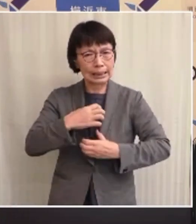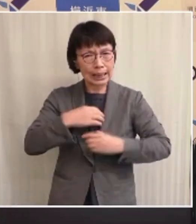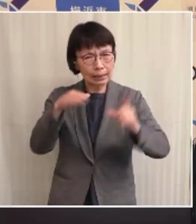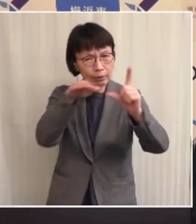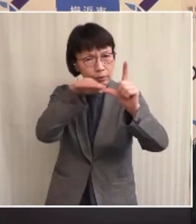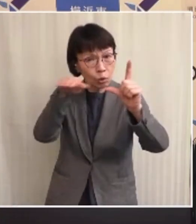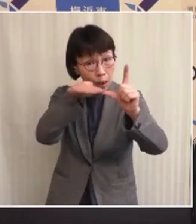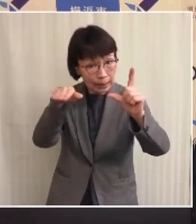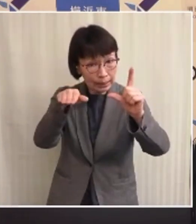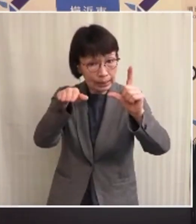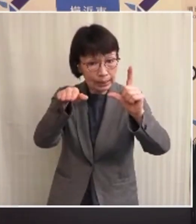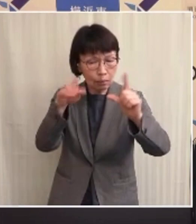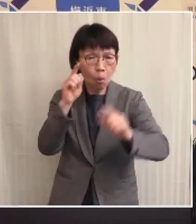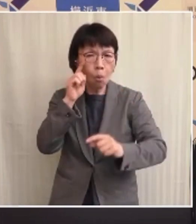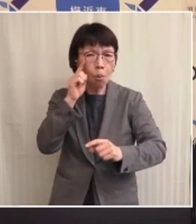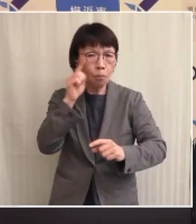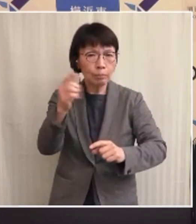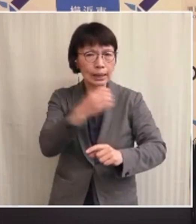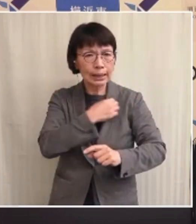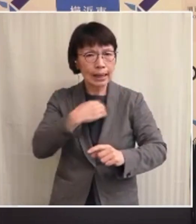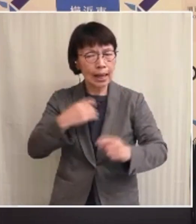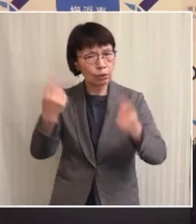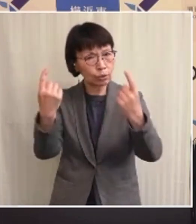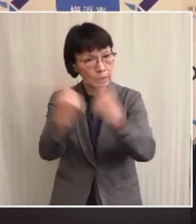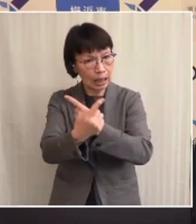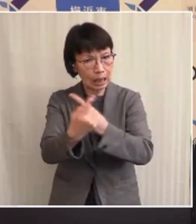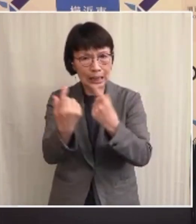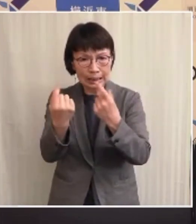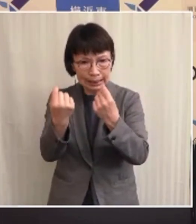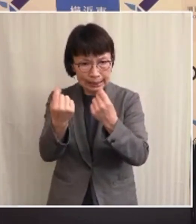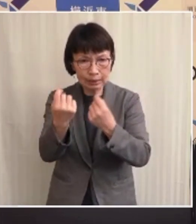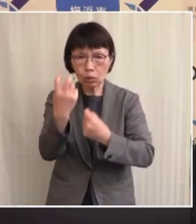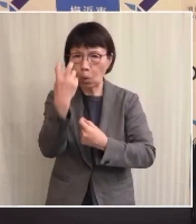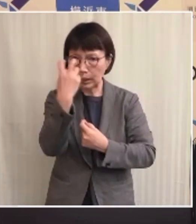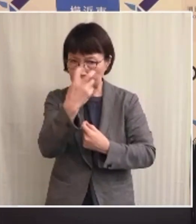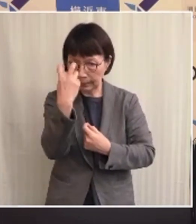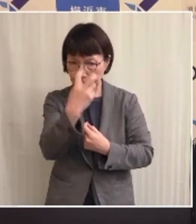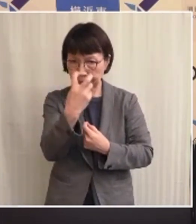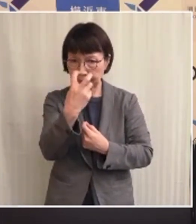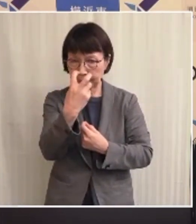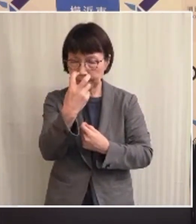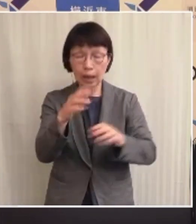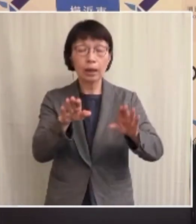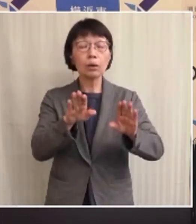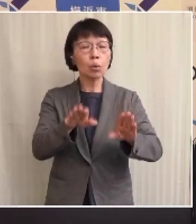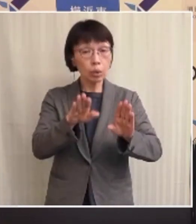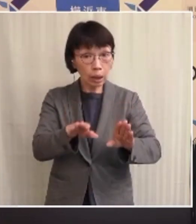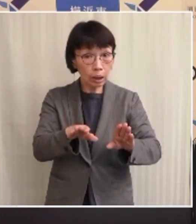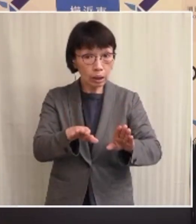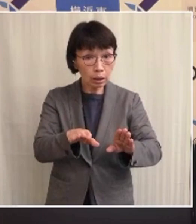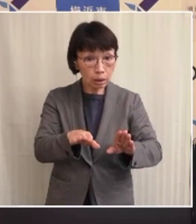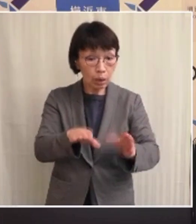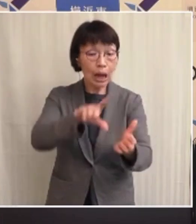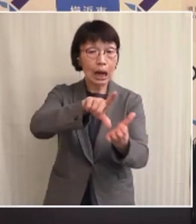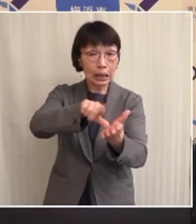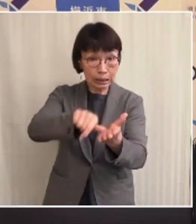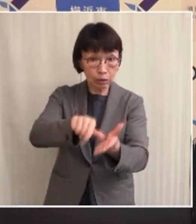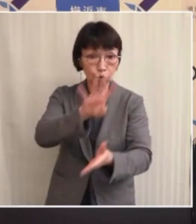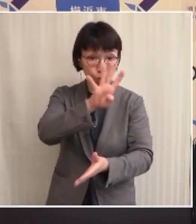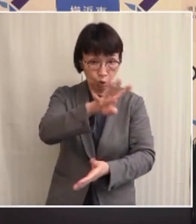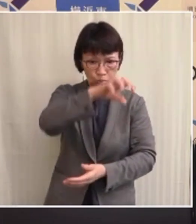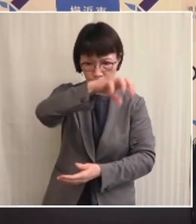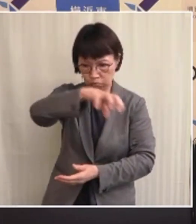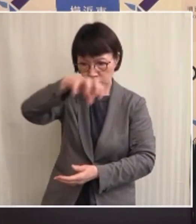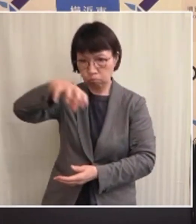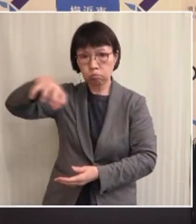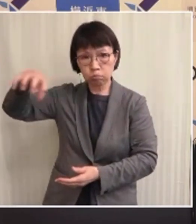ね、見えるかちょっときちんと精査いたしまして、まあ、今回は4地区なんですけ